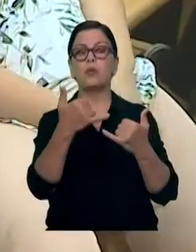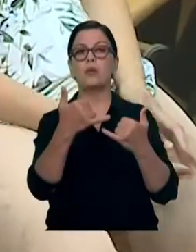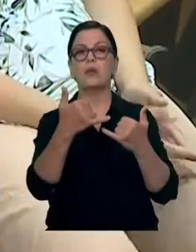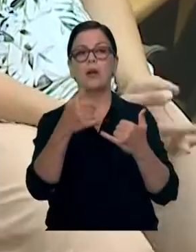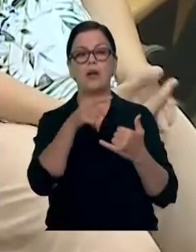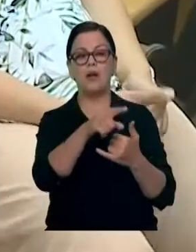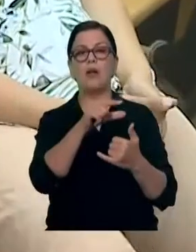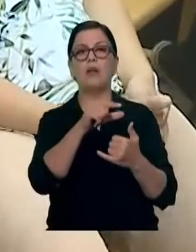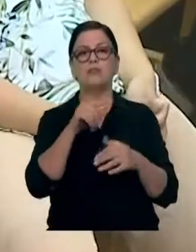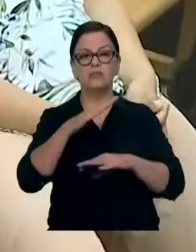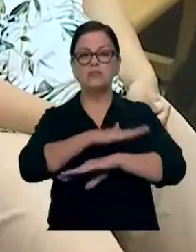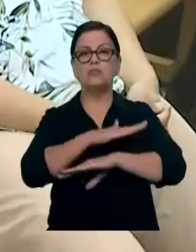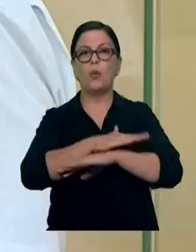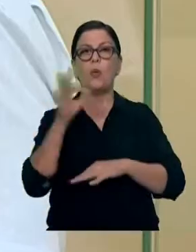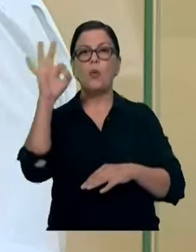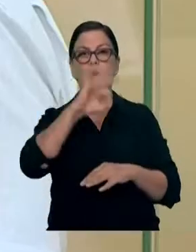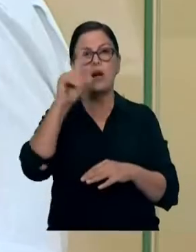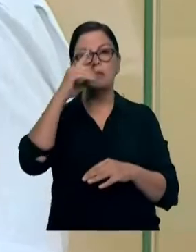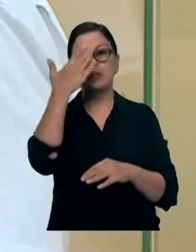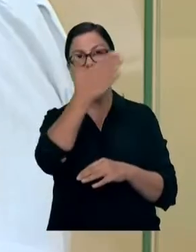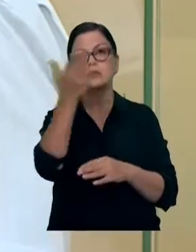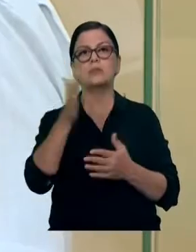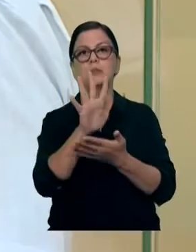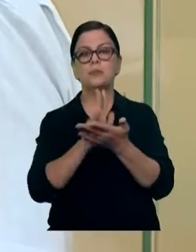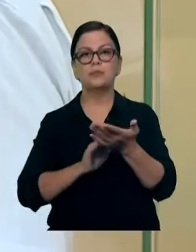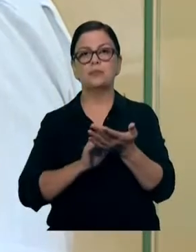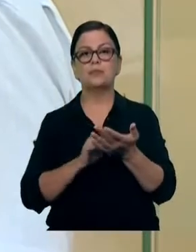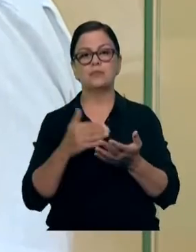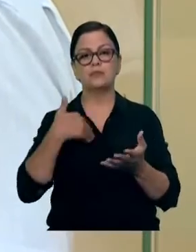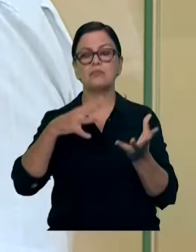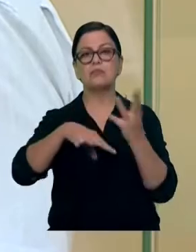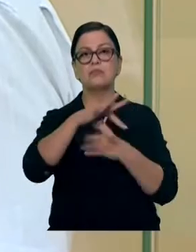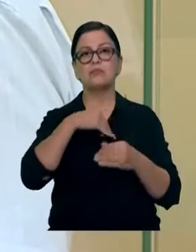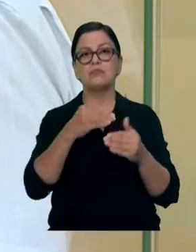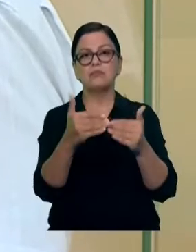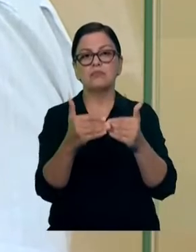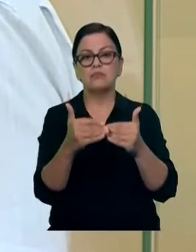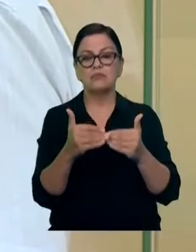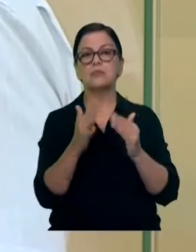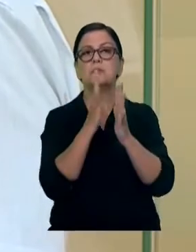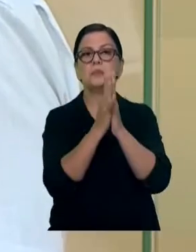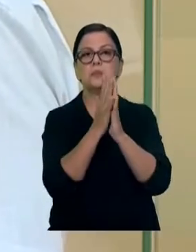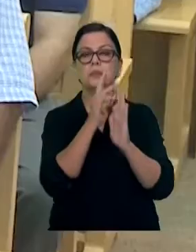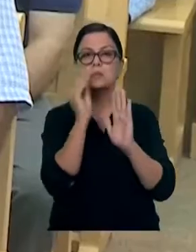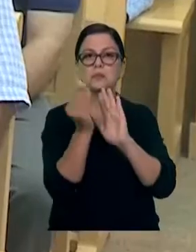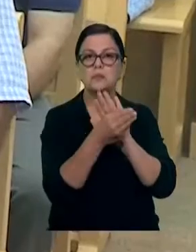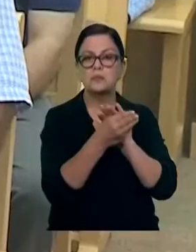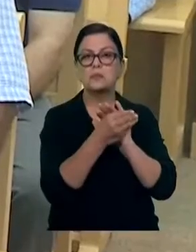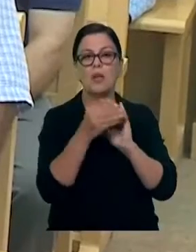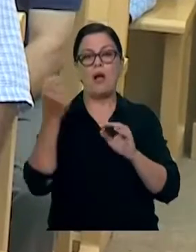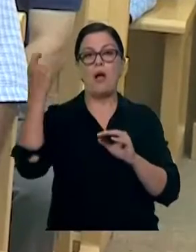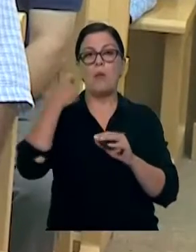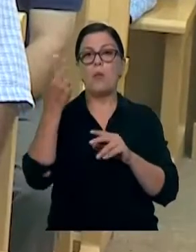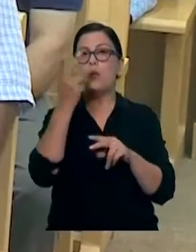görə Azərbaycan xalqından üzr istəyib. Biz geri çəkilirdik, meşələrdə gizlənirdik. Komandirimiz yoxa